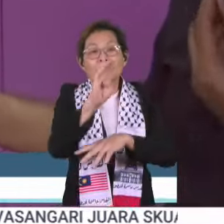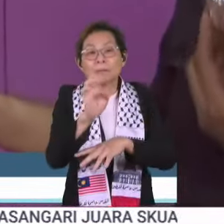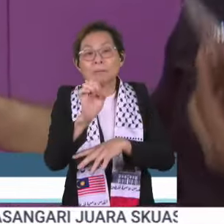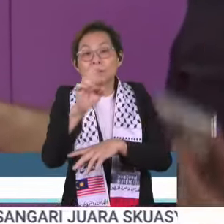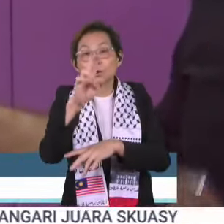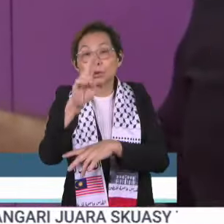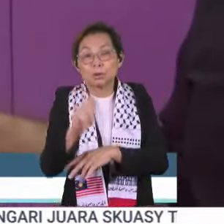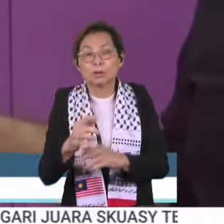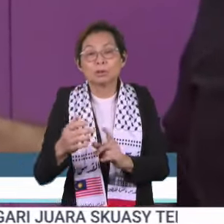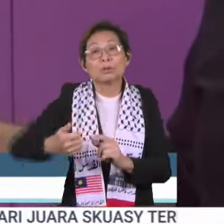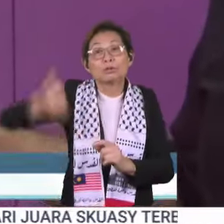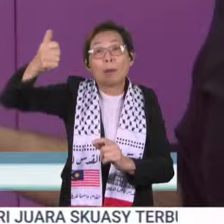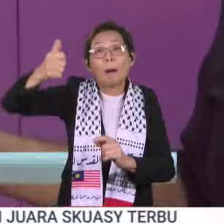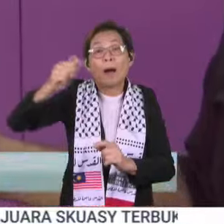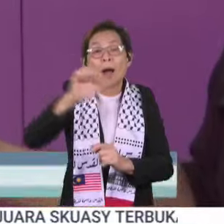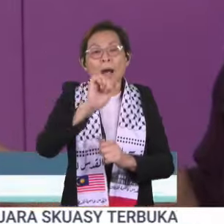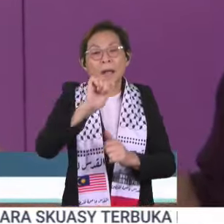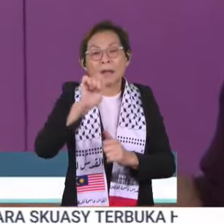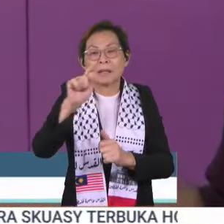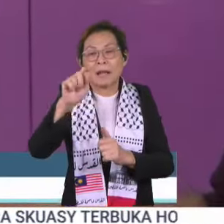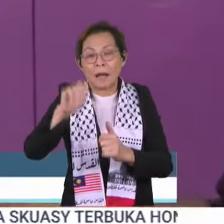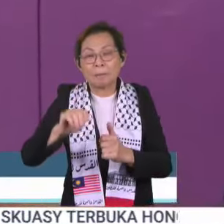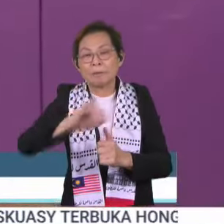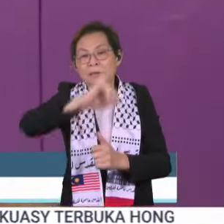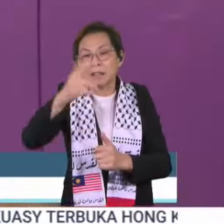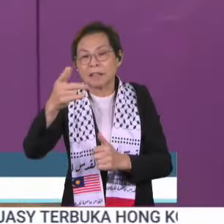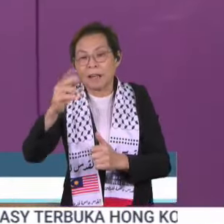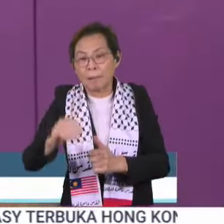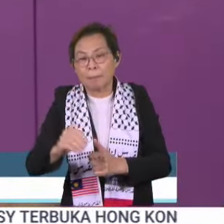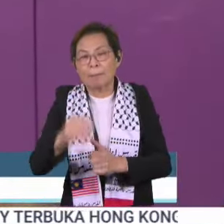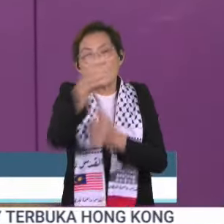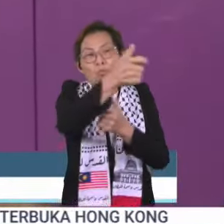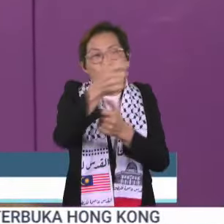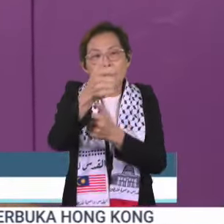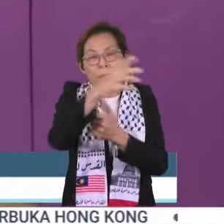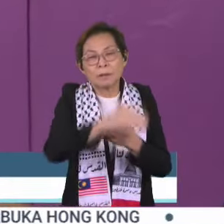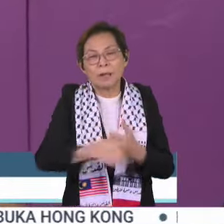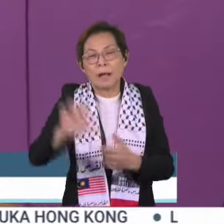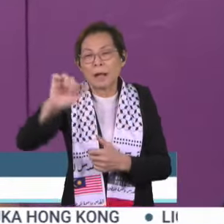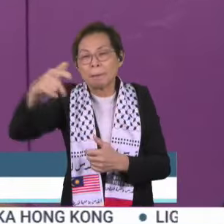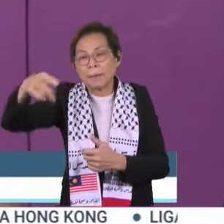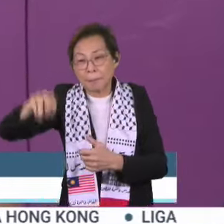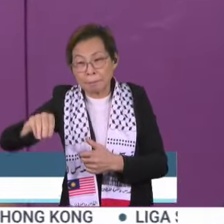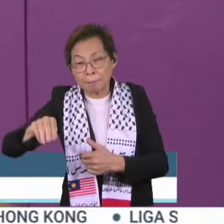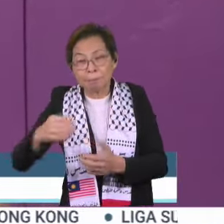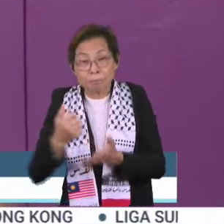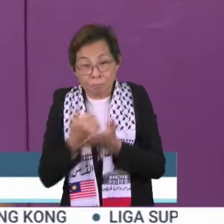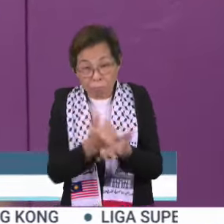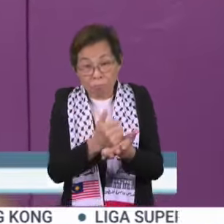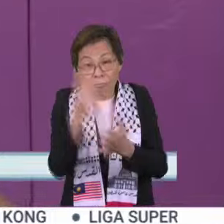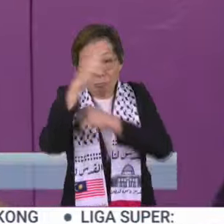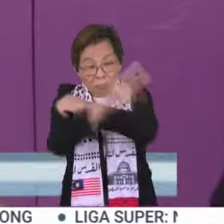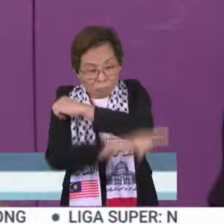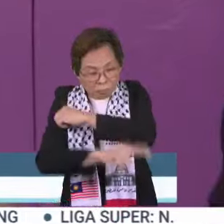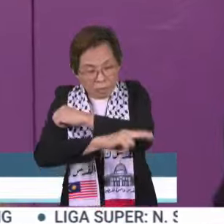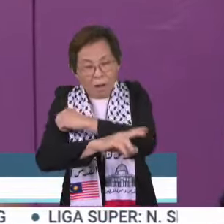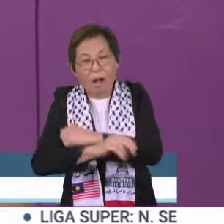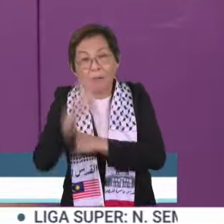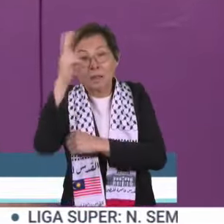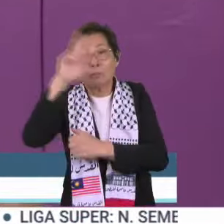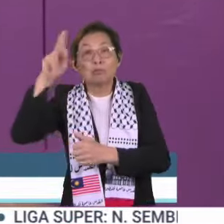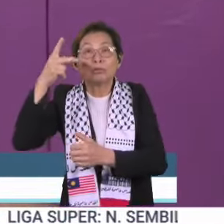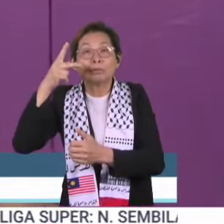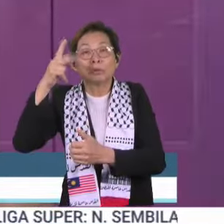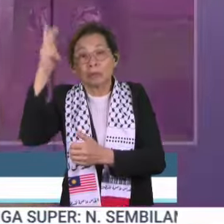terutamanya ATM JKM pejabat daerah polis Bomba dan juga APM kerajaan negeri dan juga Kerajaan